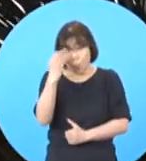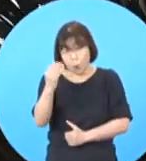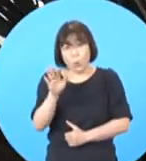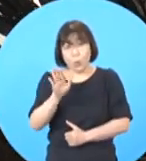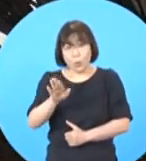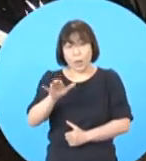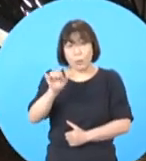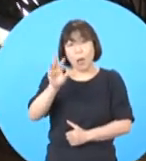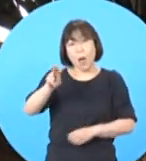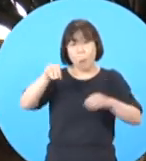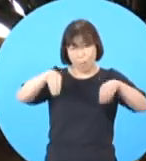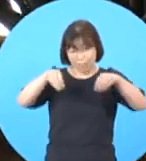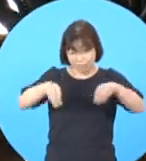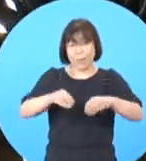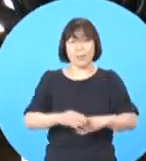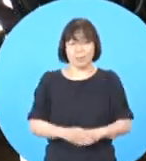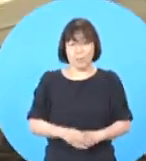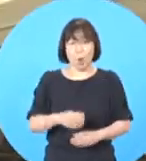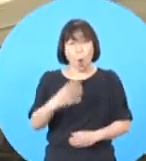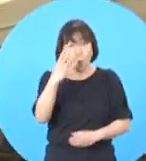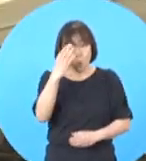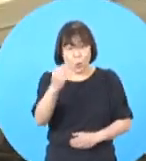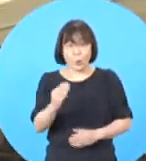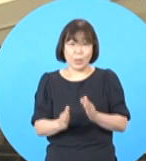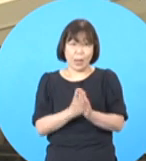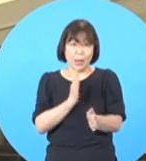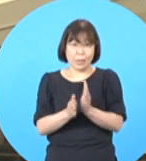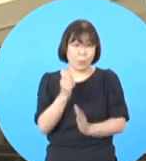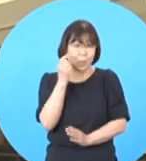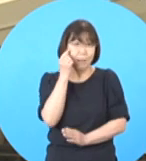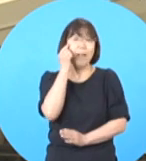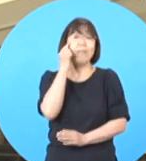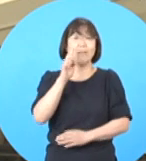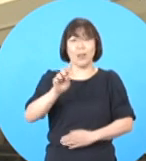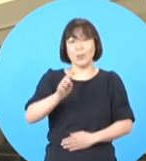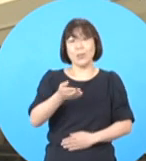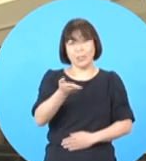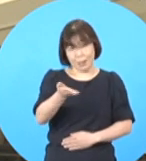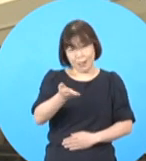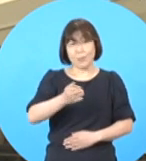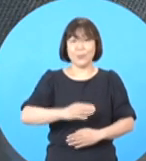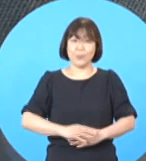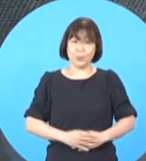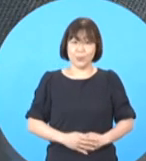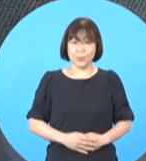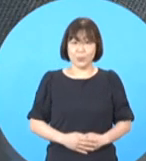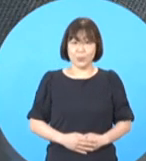阿波藍、その魅力に改めて触れてみてはいかがですか。